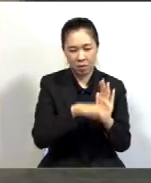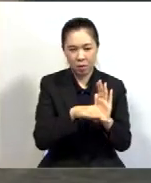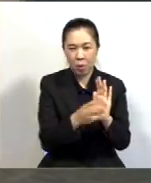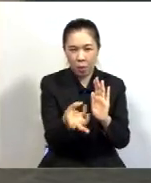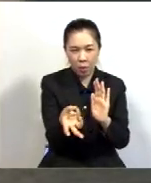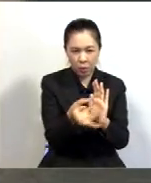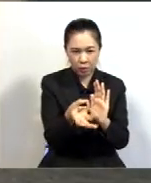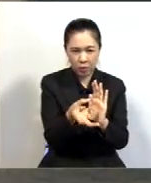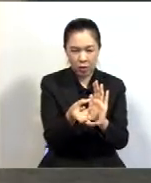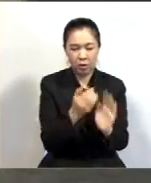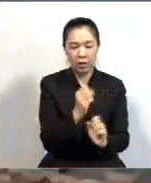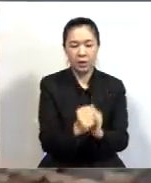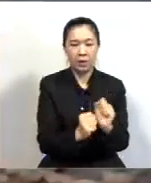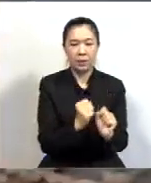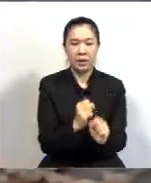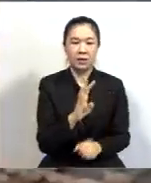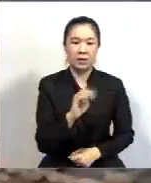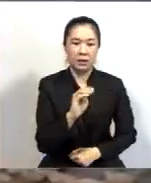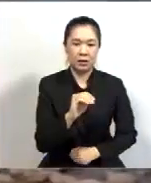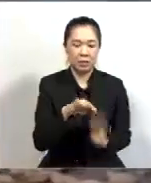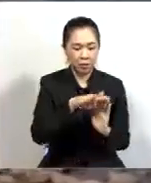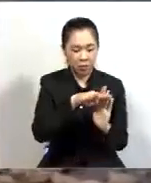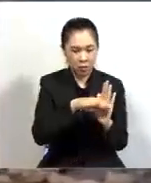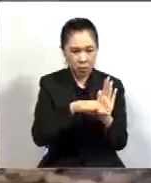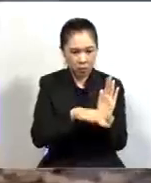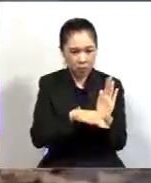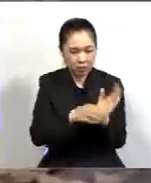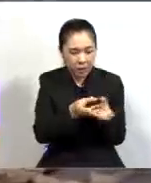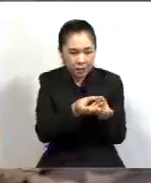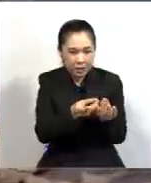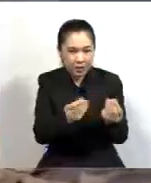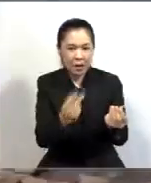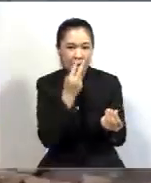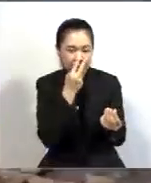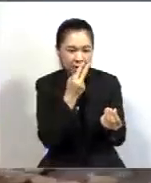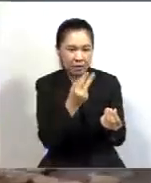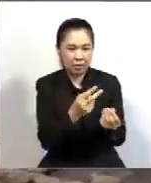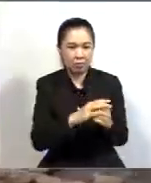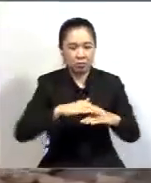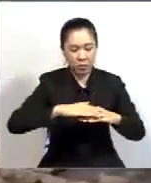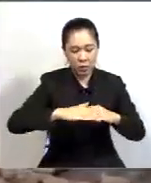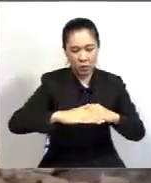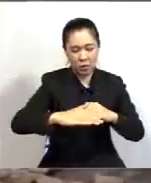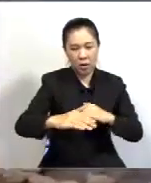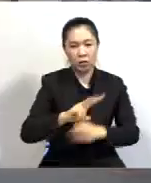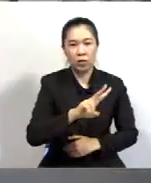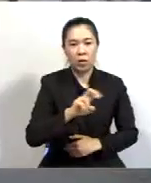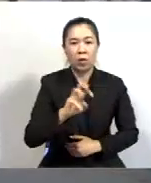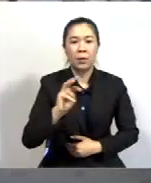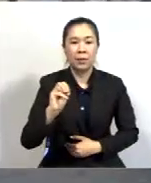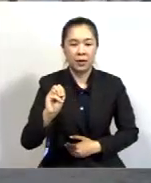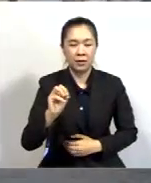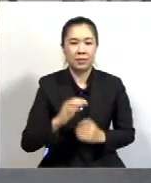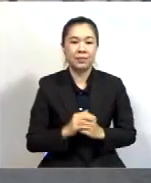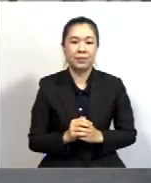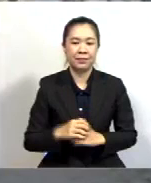น้อยที่สุดในรอบ40ปีจนเห็นสันดอนทรายโผล่เหนือน้ำที่บริเวณหน้าเขื่อนเป็นทางยาวเกือบ200เมตรนะครับ